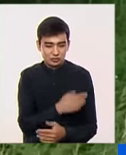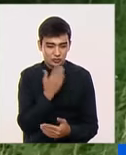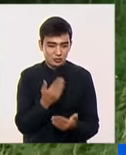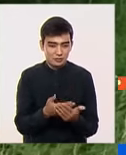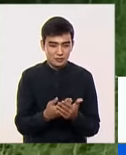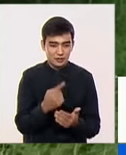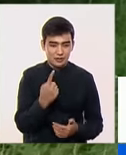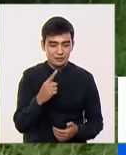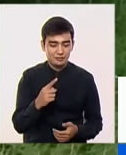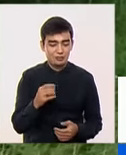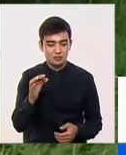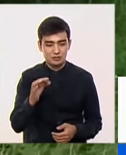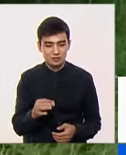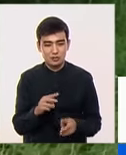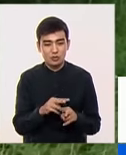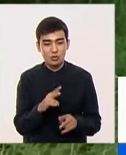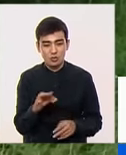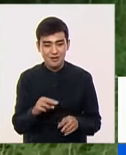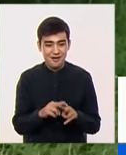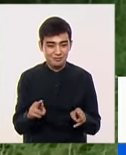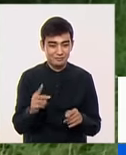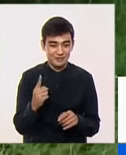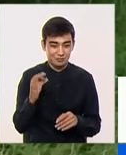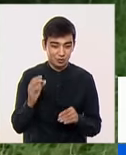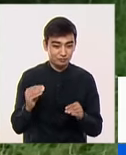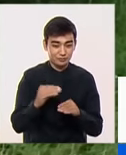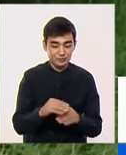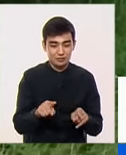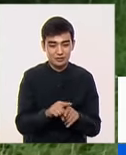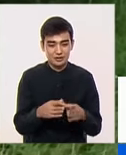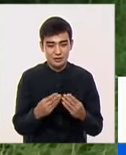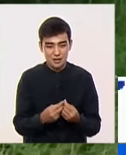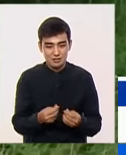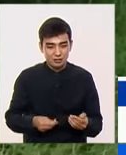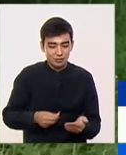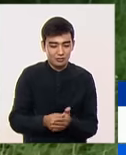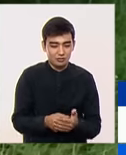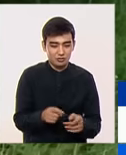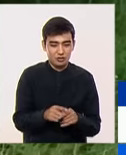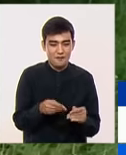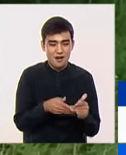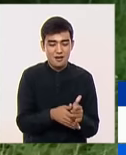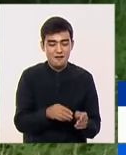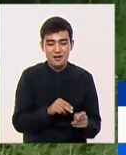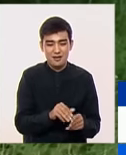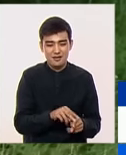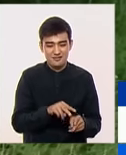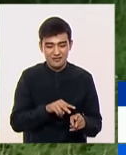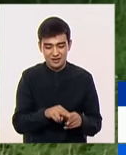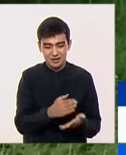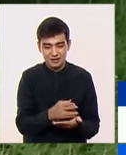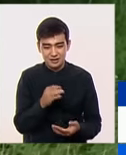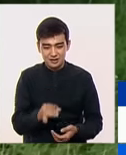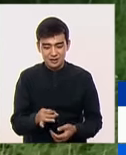одного процента но даже такой скачок значительно повлиял на семейный бюджет новый учебный год совсем скоро и родители хотят